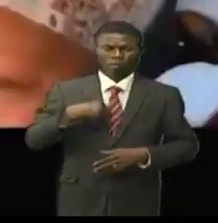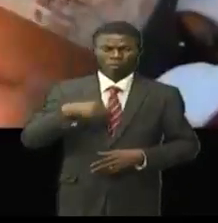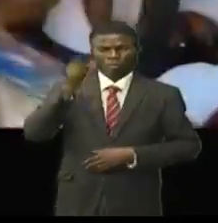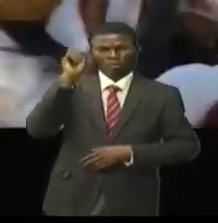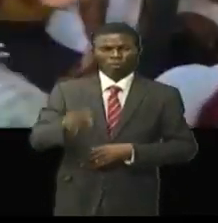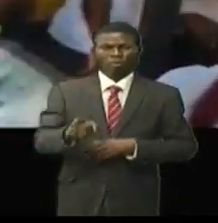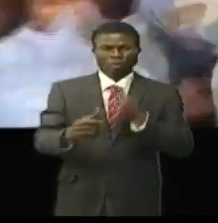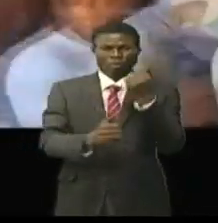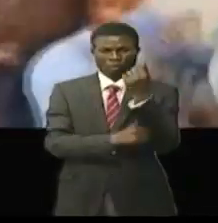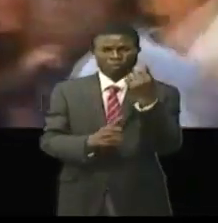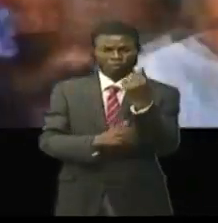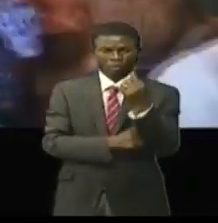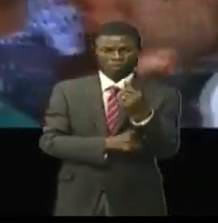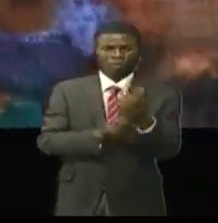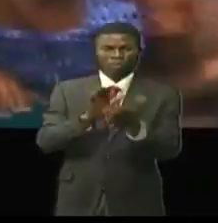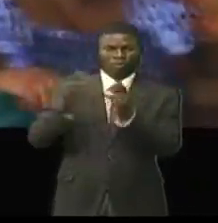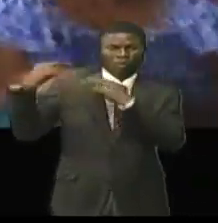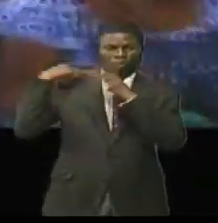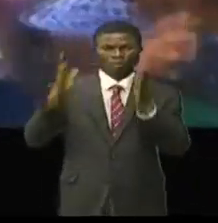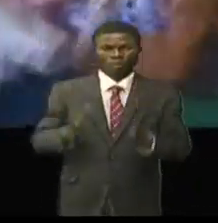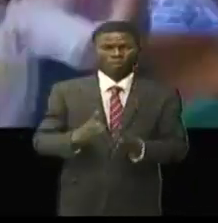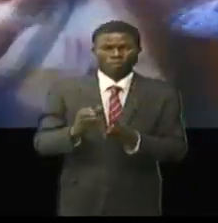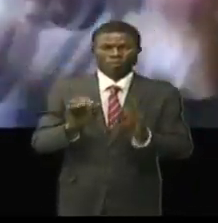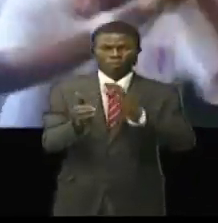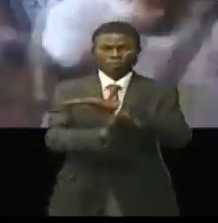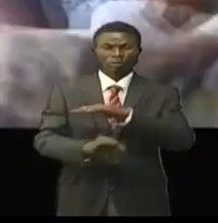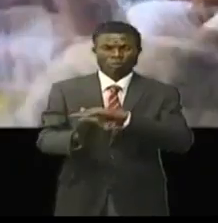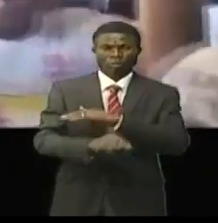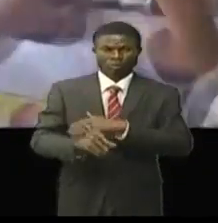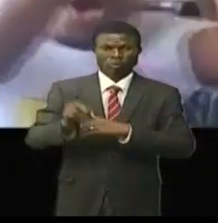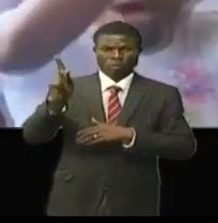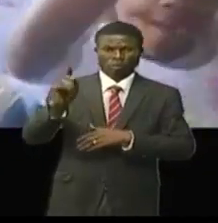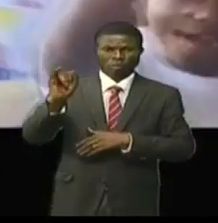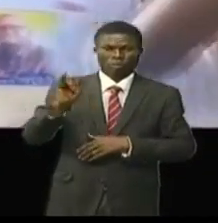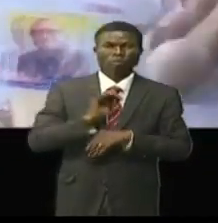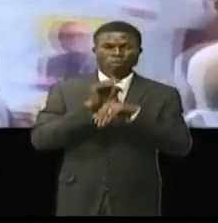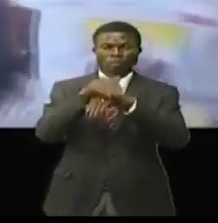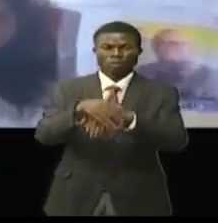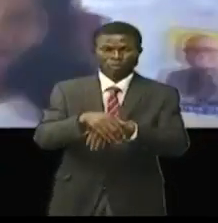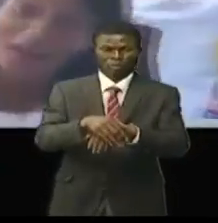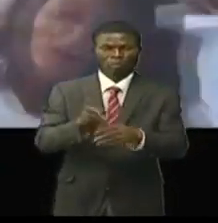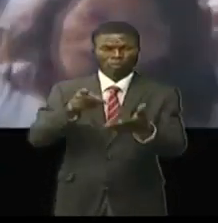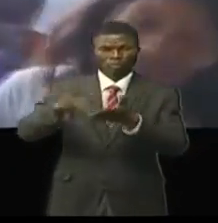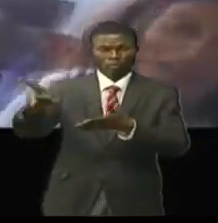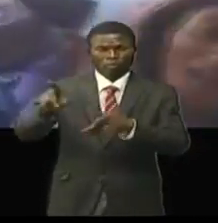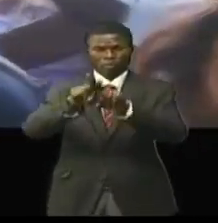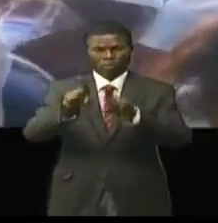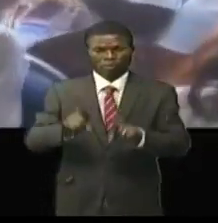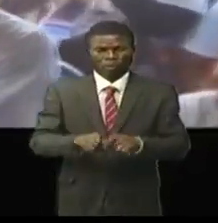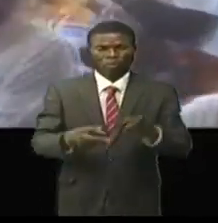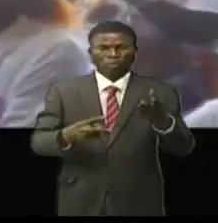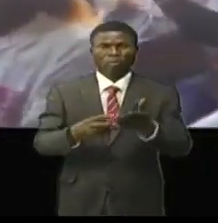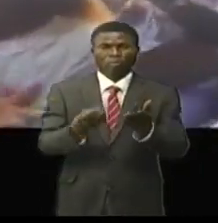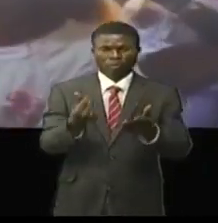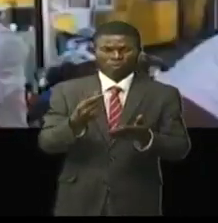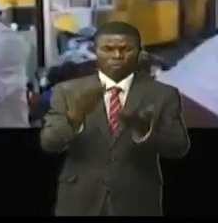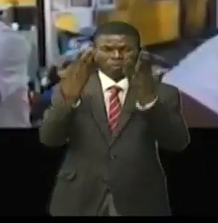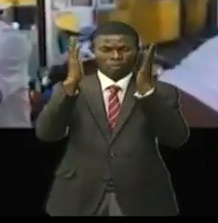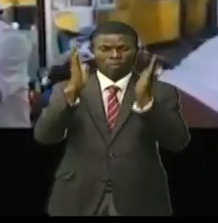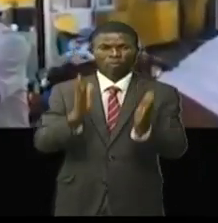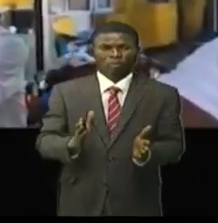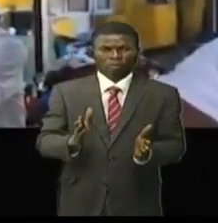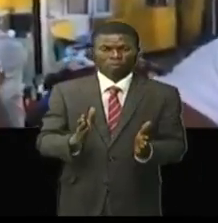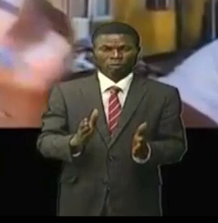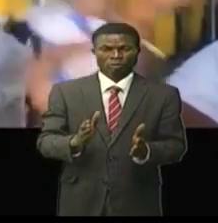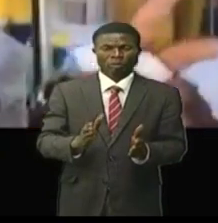mamans pour leur autonomie, la fondation Itoko s'est engagée à payer aussi des frais d'études pour